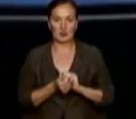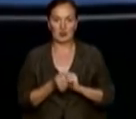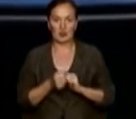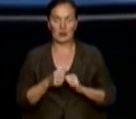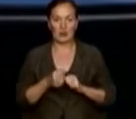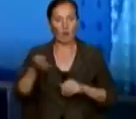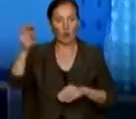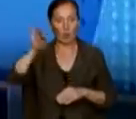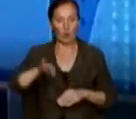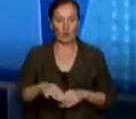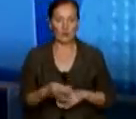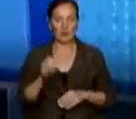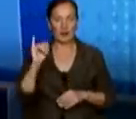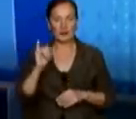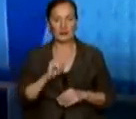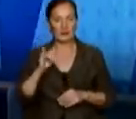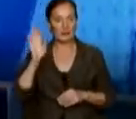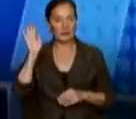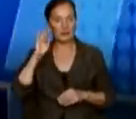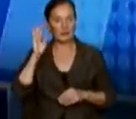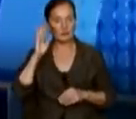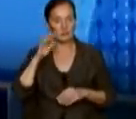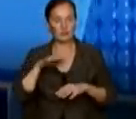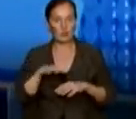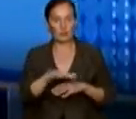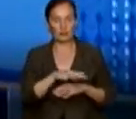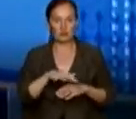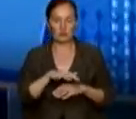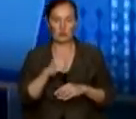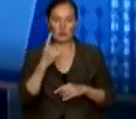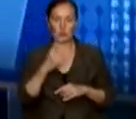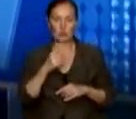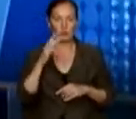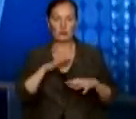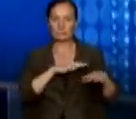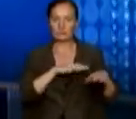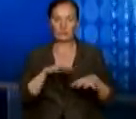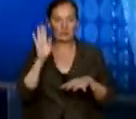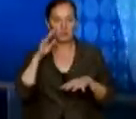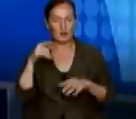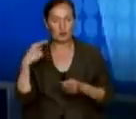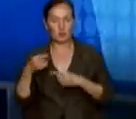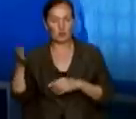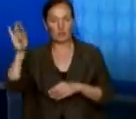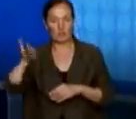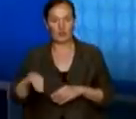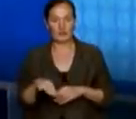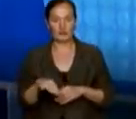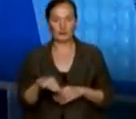межі водосховища, тому що з одного боку б'є вода, з іншого боку вже буде гора. Як мені відомо, у межах селищної ради